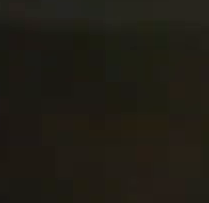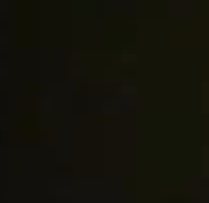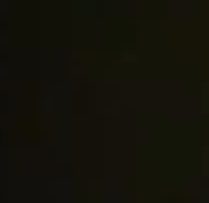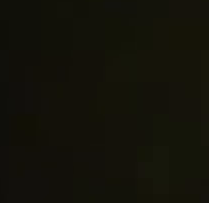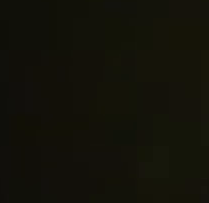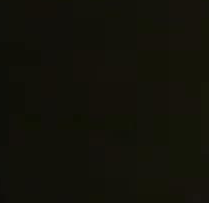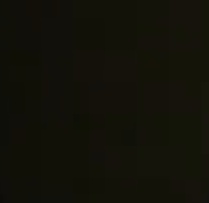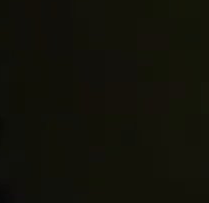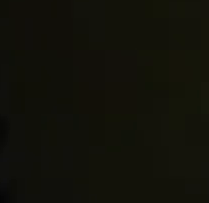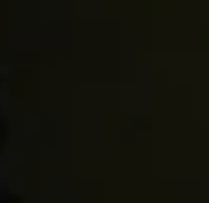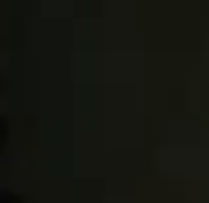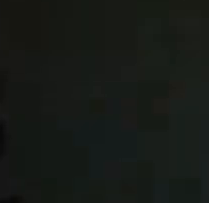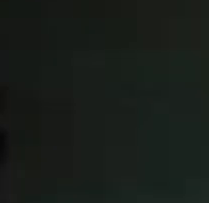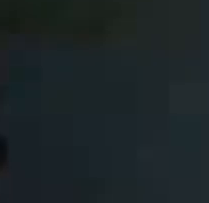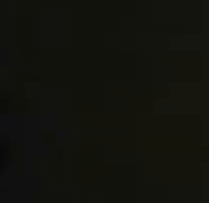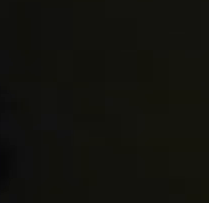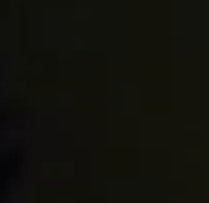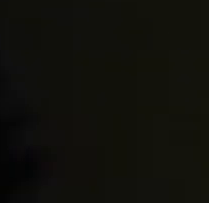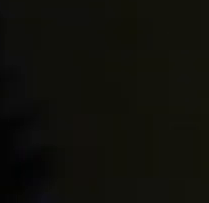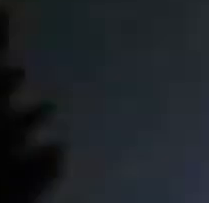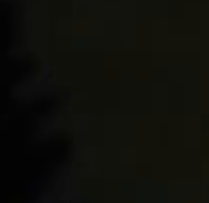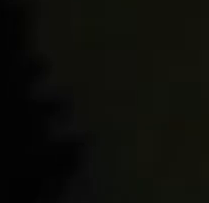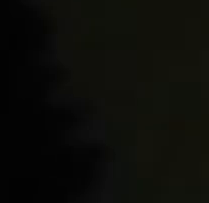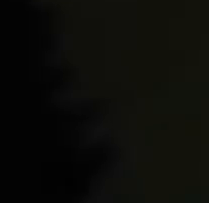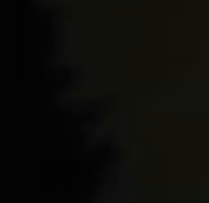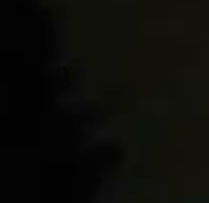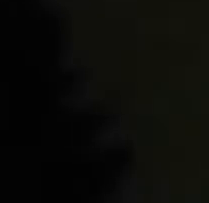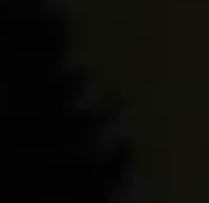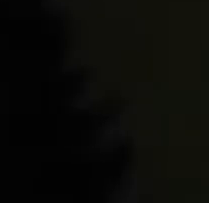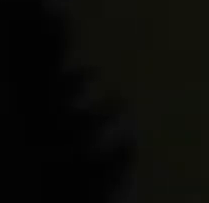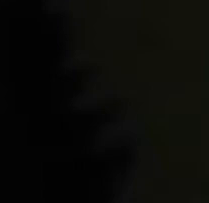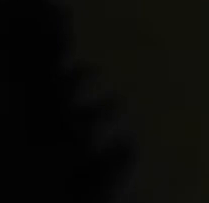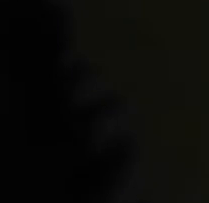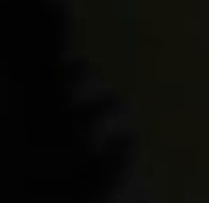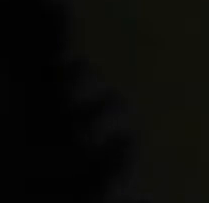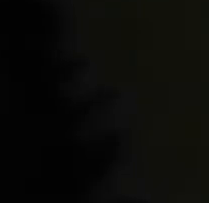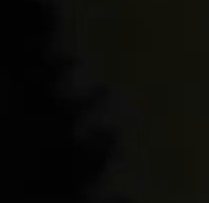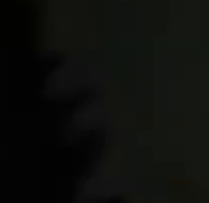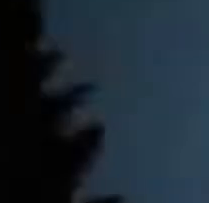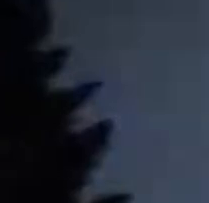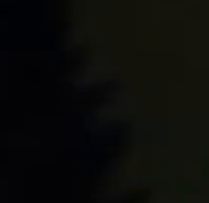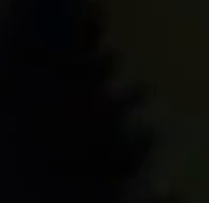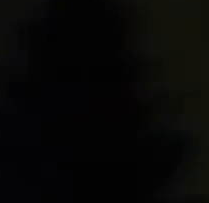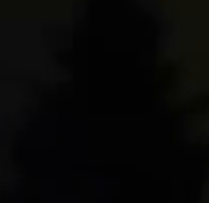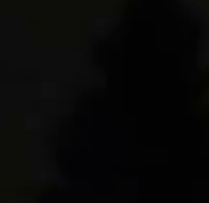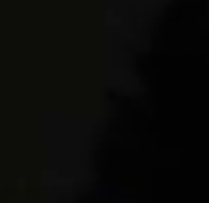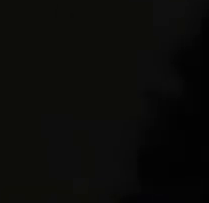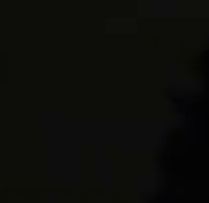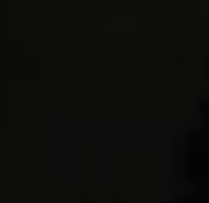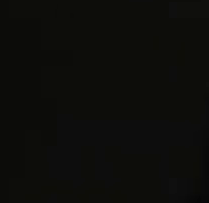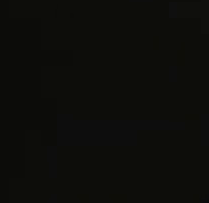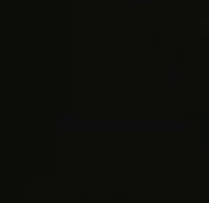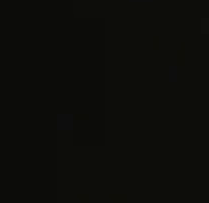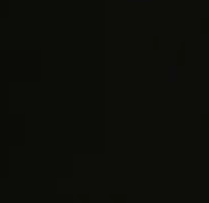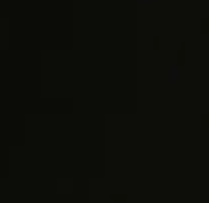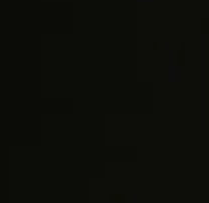Ενότητας Τρικάλων, οι καταστροφές από τις καταιγίδες που εντοπίζονται είναι από καταπτώσεις βράχων. Μάλιστα, εντυπωσιακά είναι